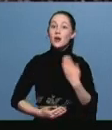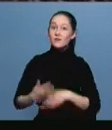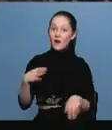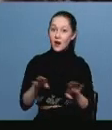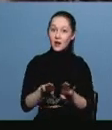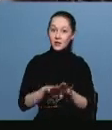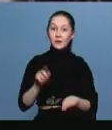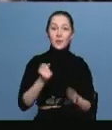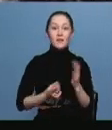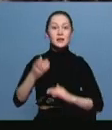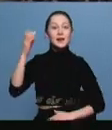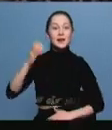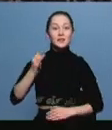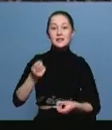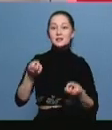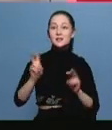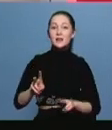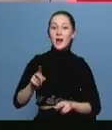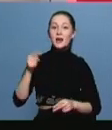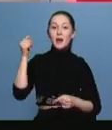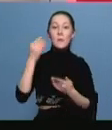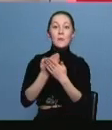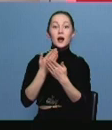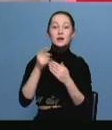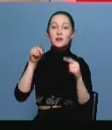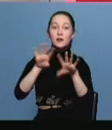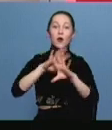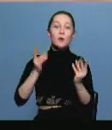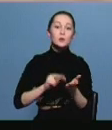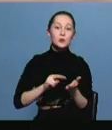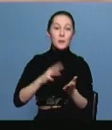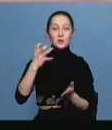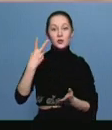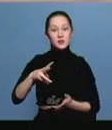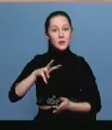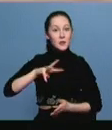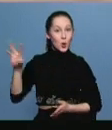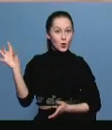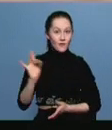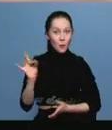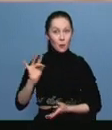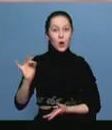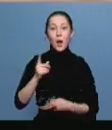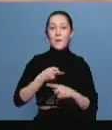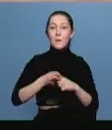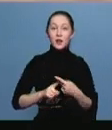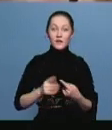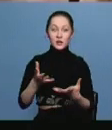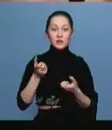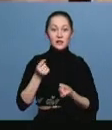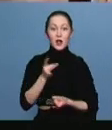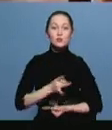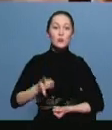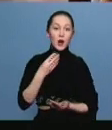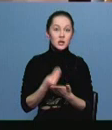Здесь появился лифт и специальные указатели. Общая стоимость проекта порядка 520 миллионов рублей. Половину из них взял на себя